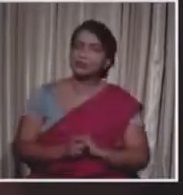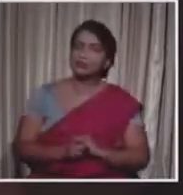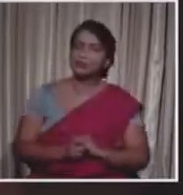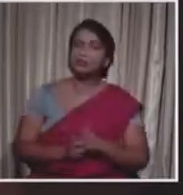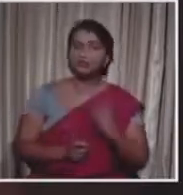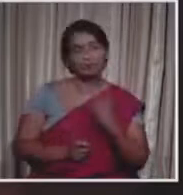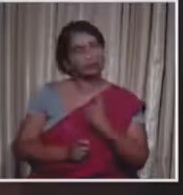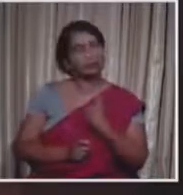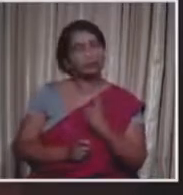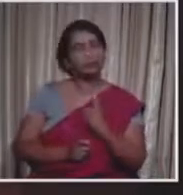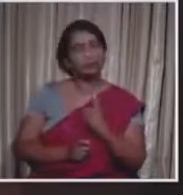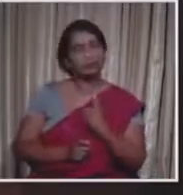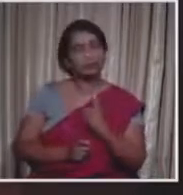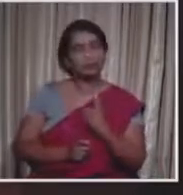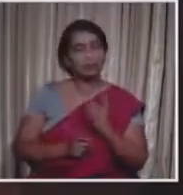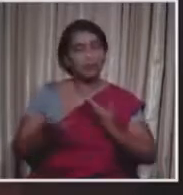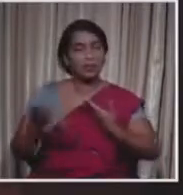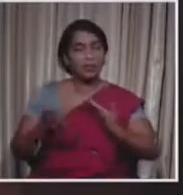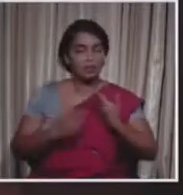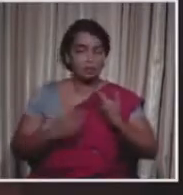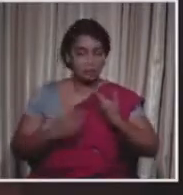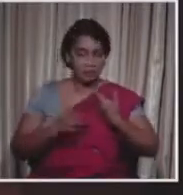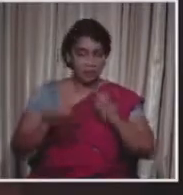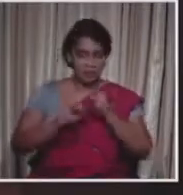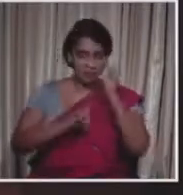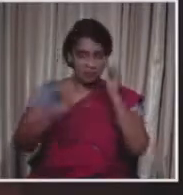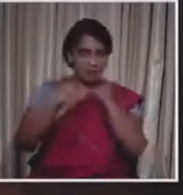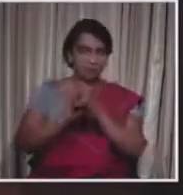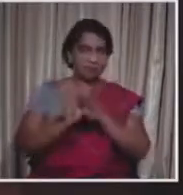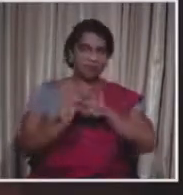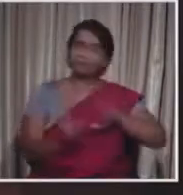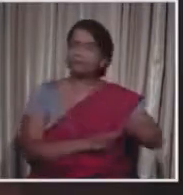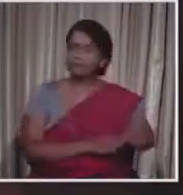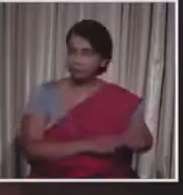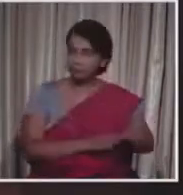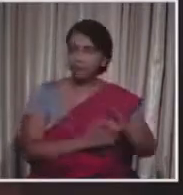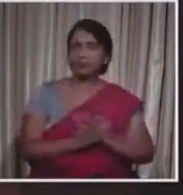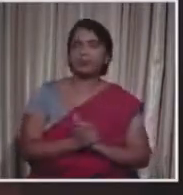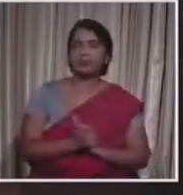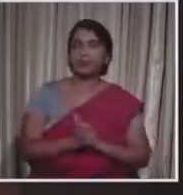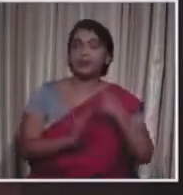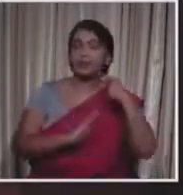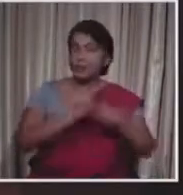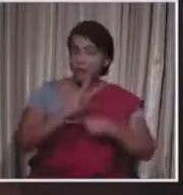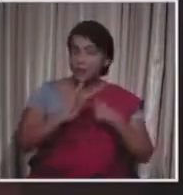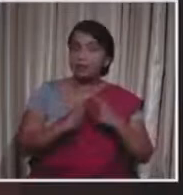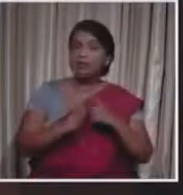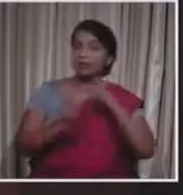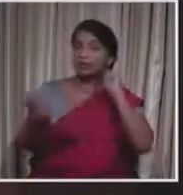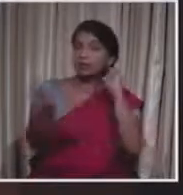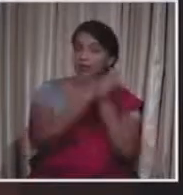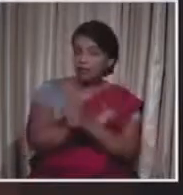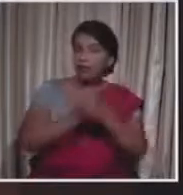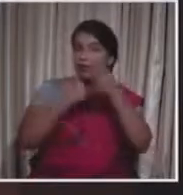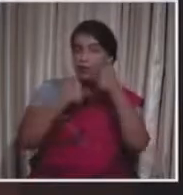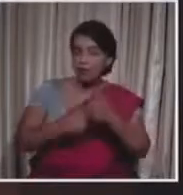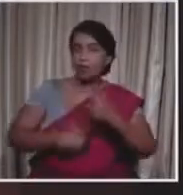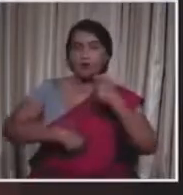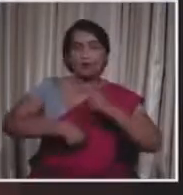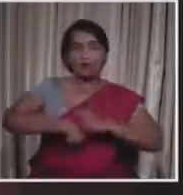අපි අපේ අපේක්ෂකත්වය පස්සක දමලා මේ රටේ පරිවර්තනාත්මක